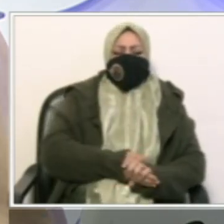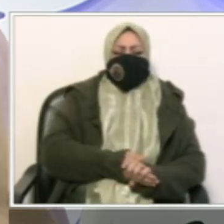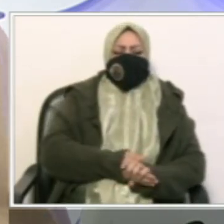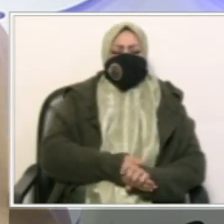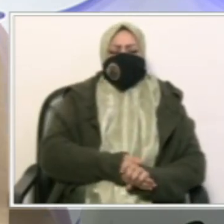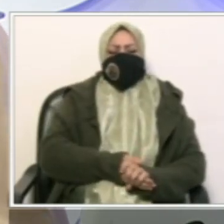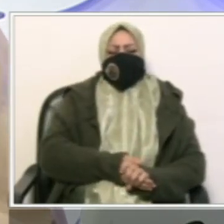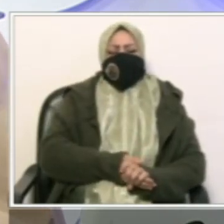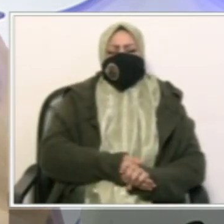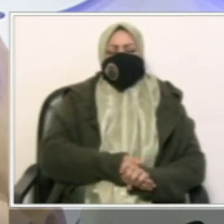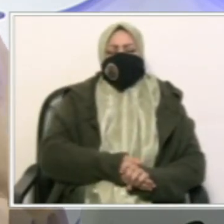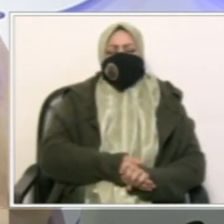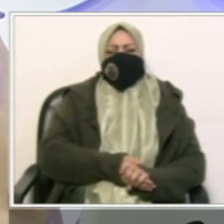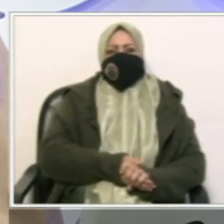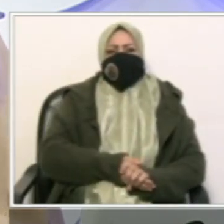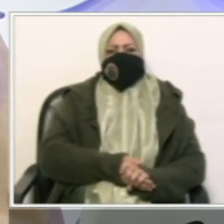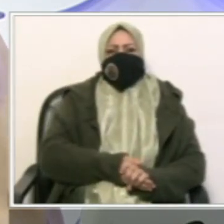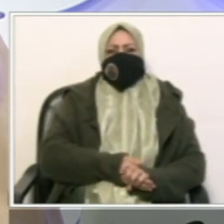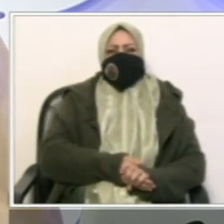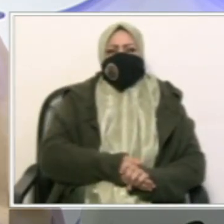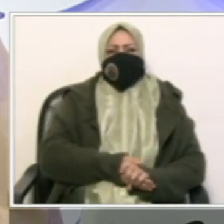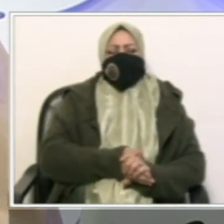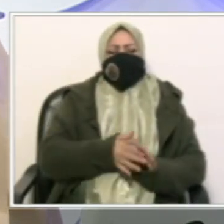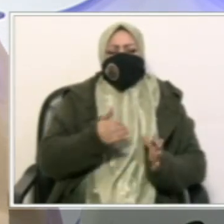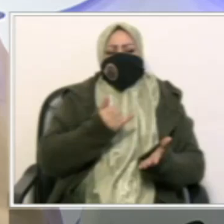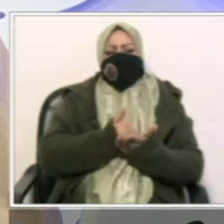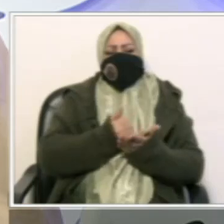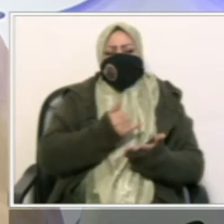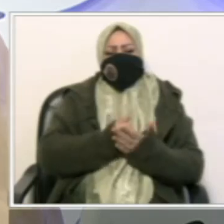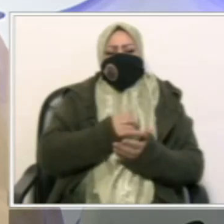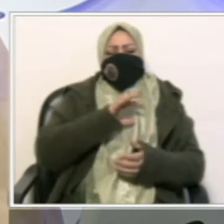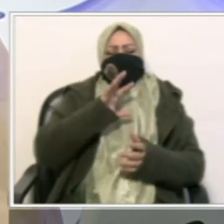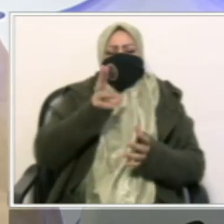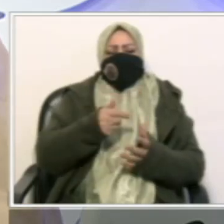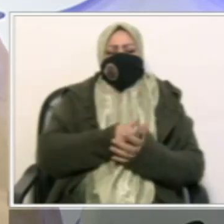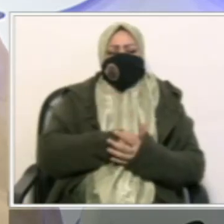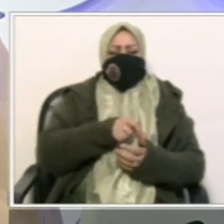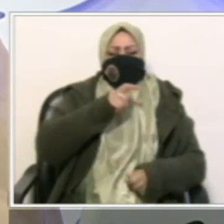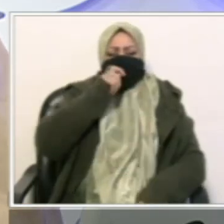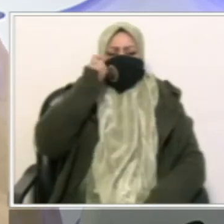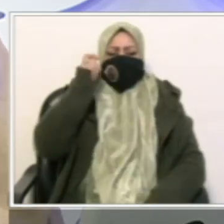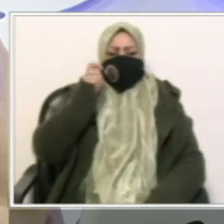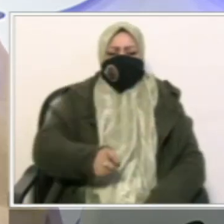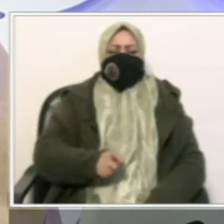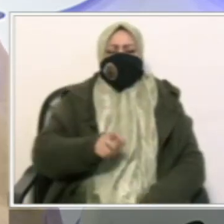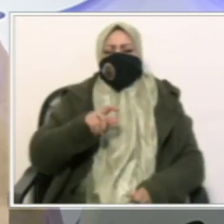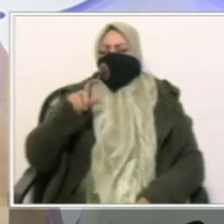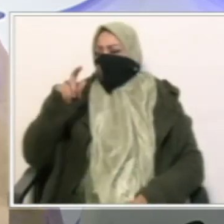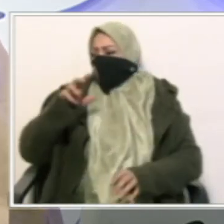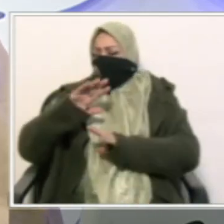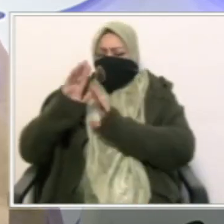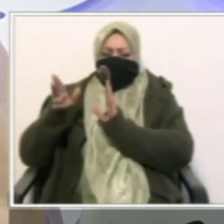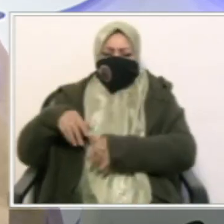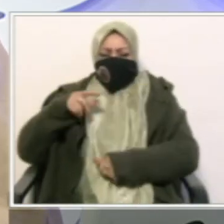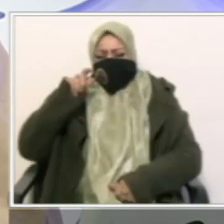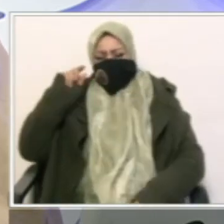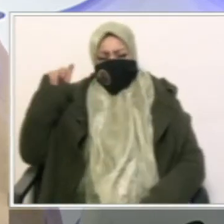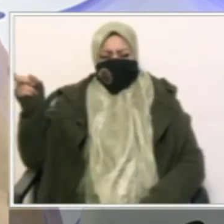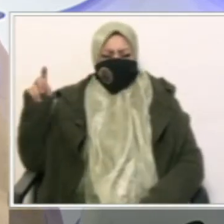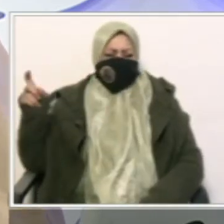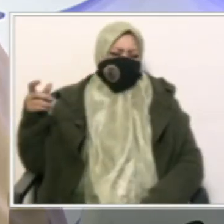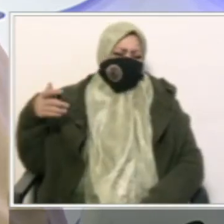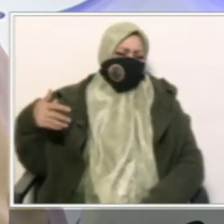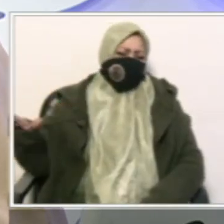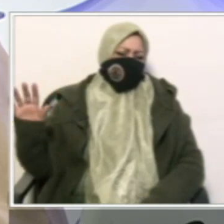فحجر الشارع الحكيم سب آلهة وأصنام المشركين يعني سدا للدريعة.